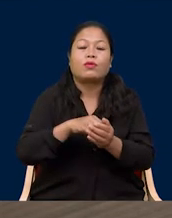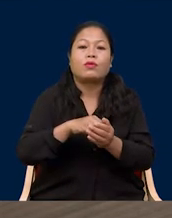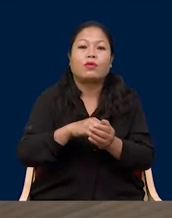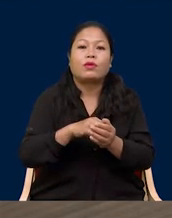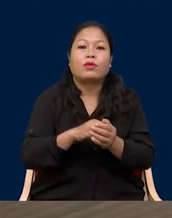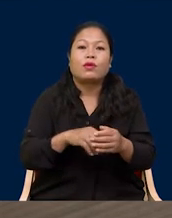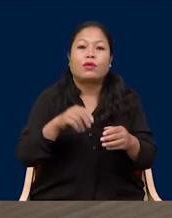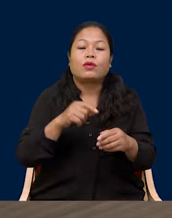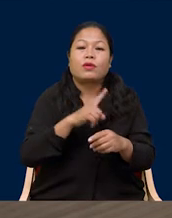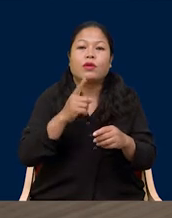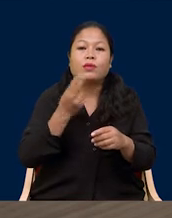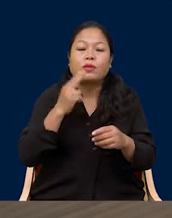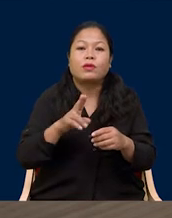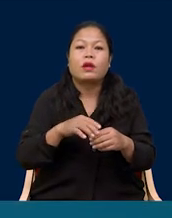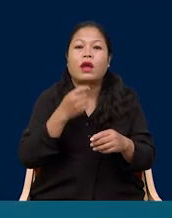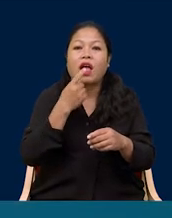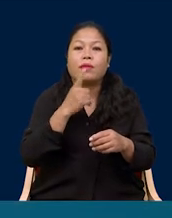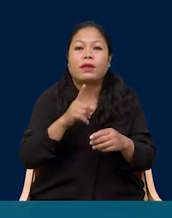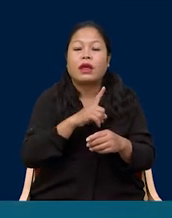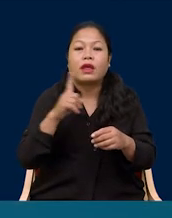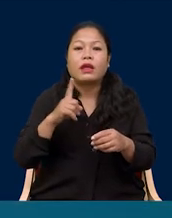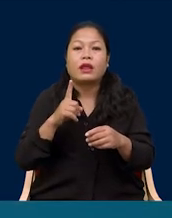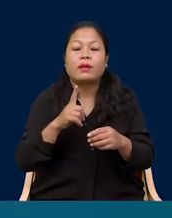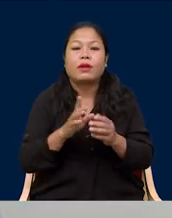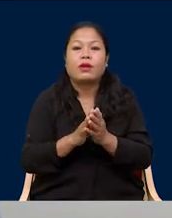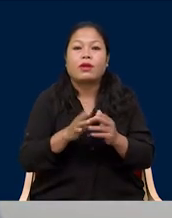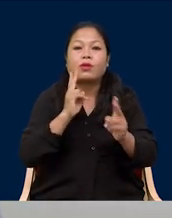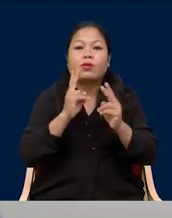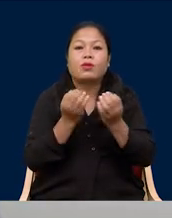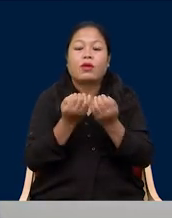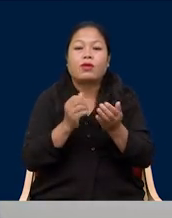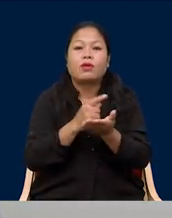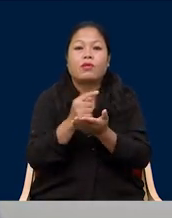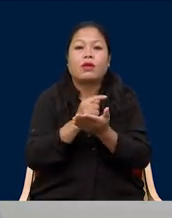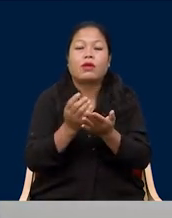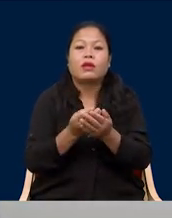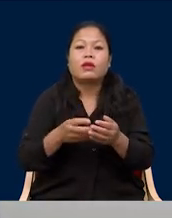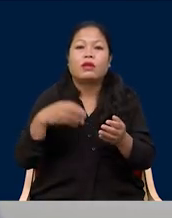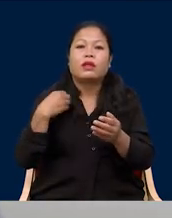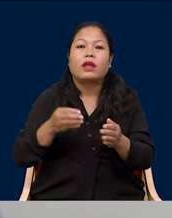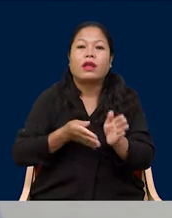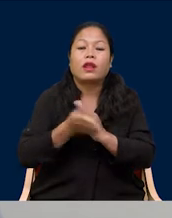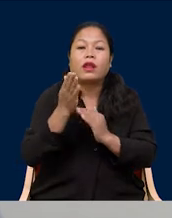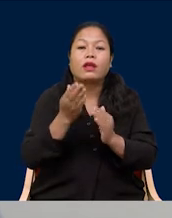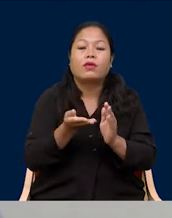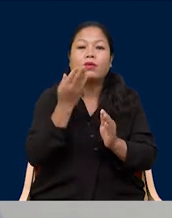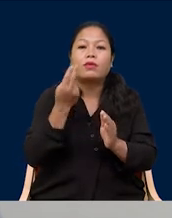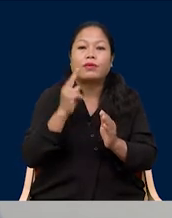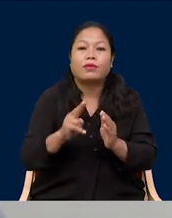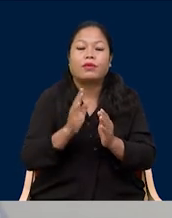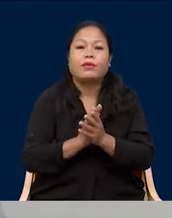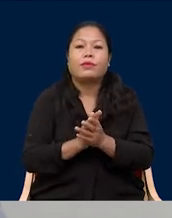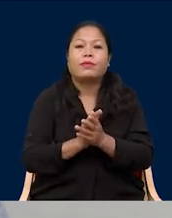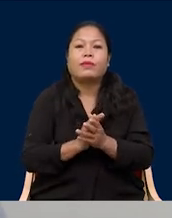एकदमै त्यहाँ चाहिँ इन्फ्लुएन्सियल हुनेछ र हामीले गरेका राम्रा अनुकूलनका राम्रा प्रयासहरूलाई पनि हामीले चाहिँ त्यहाँ लगेर उजागर